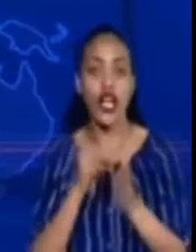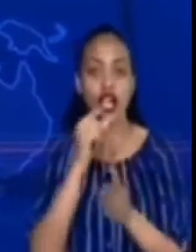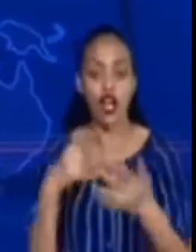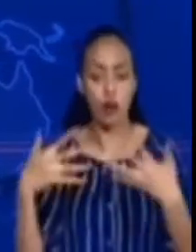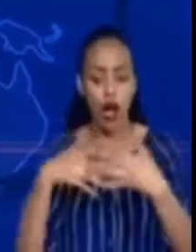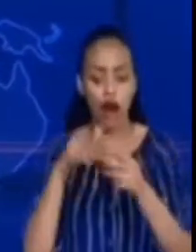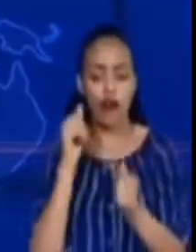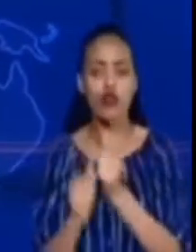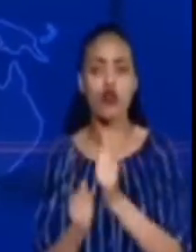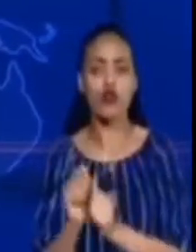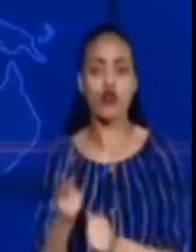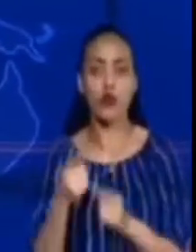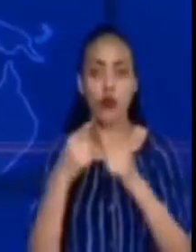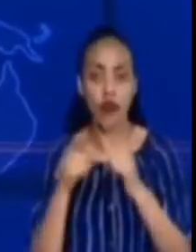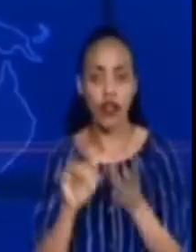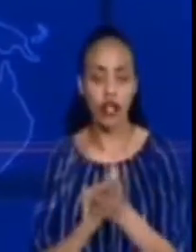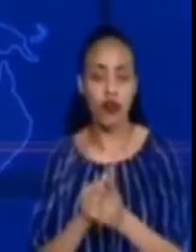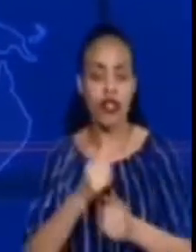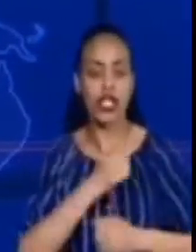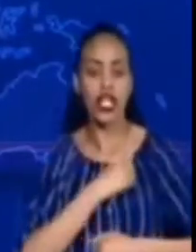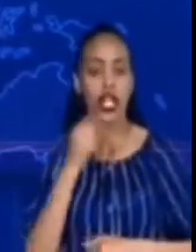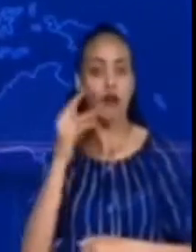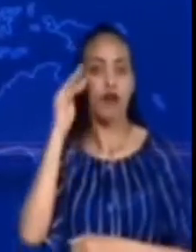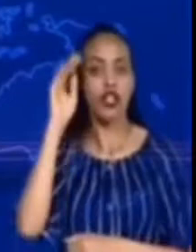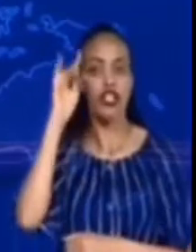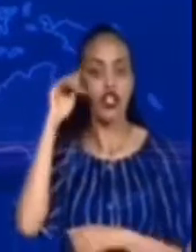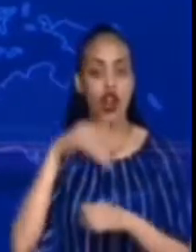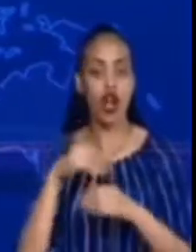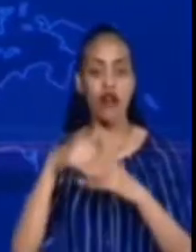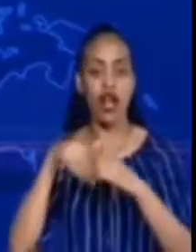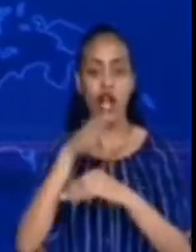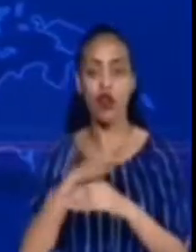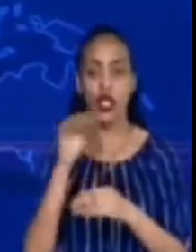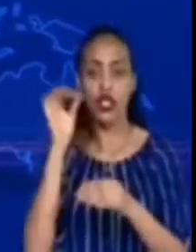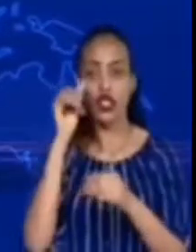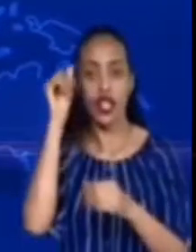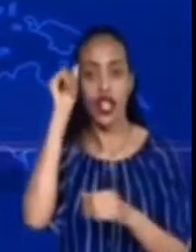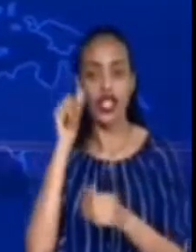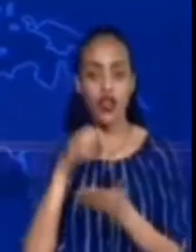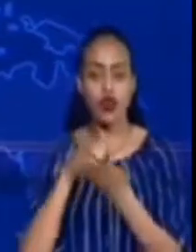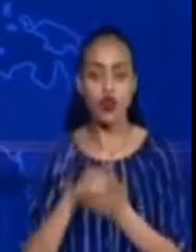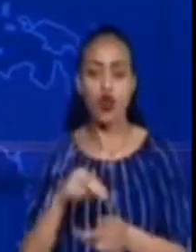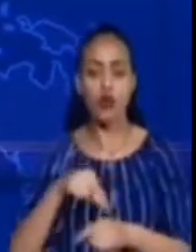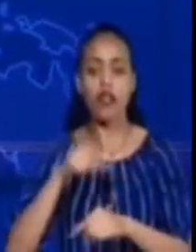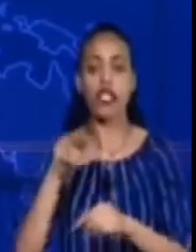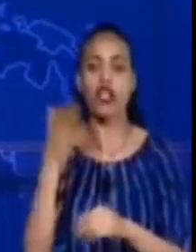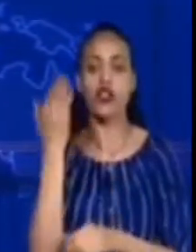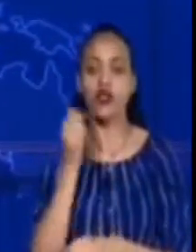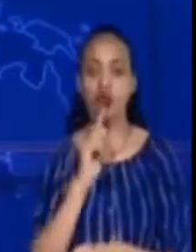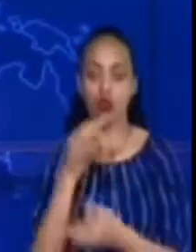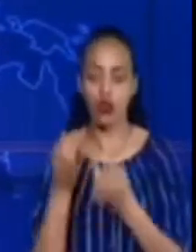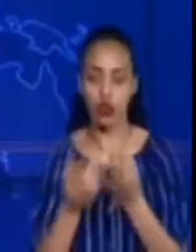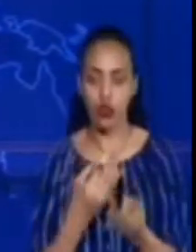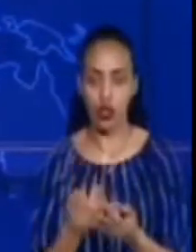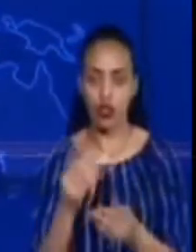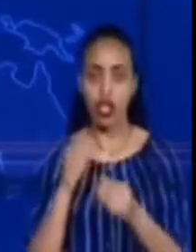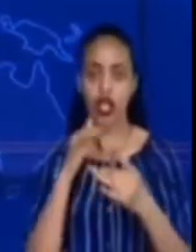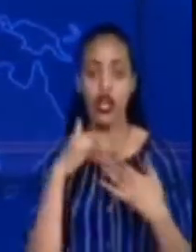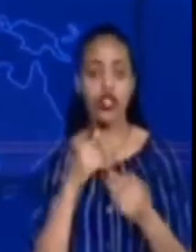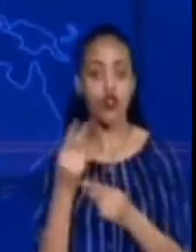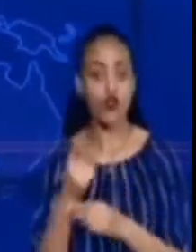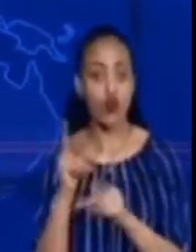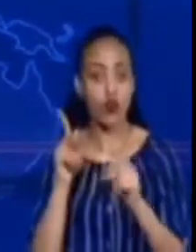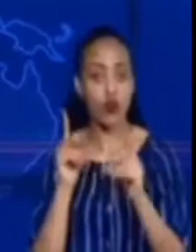ወንድ የታጠቀ ወንድ የታጠቀ ክርስቲያን ወንድ የታጠቀ ክርስቲያን ነኝ ያለ ወንድ